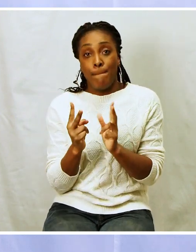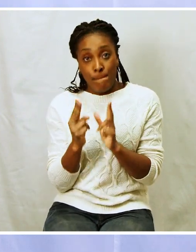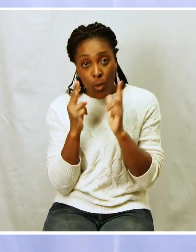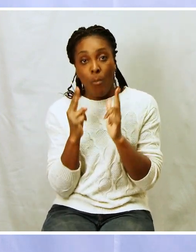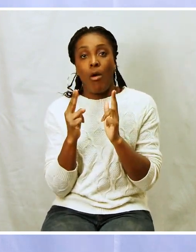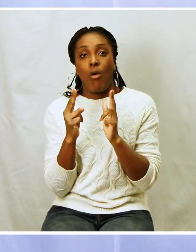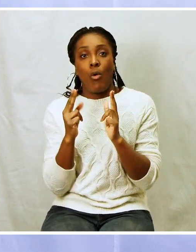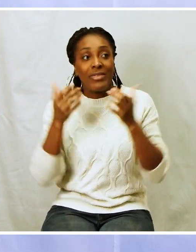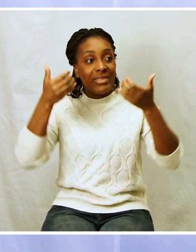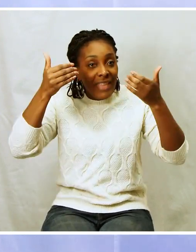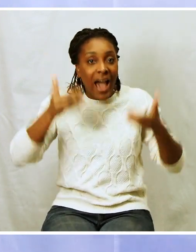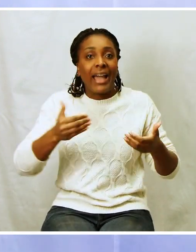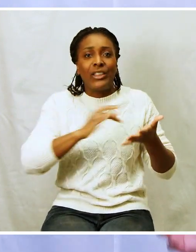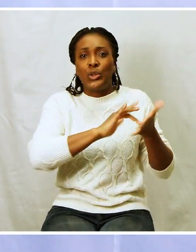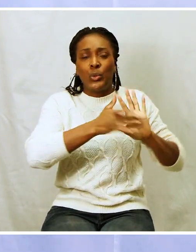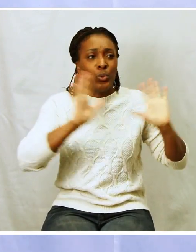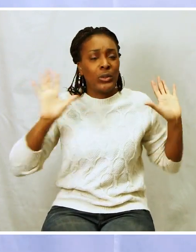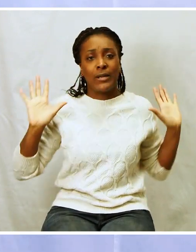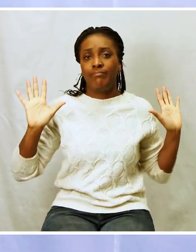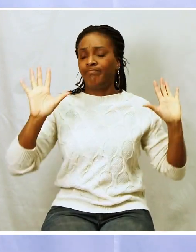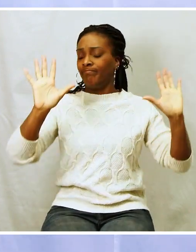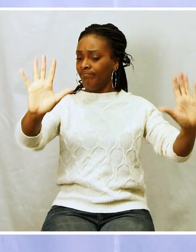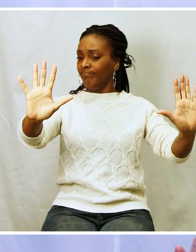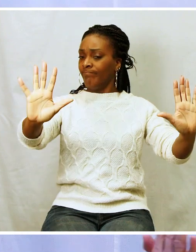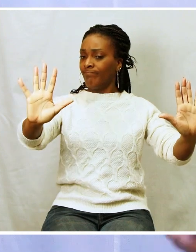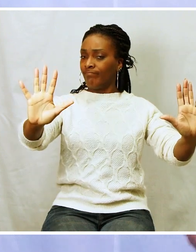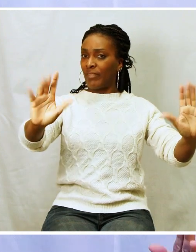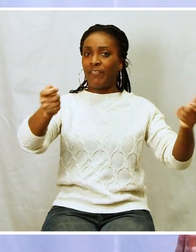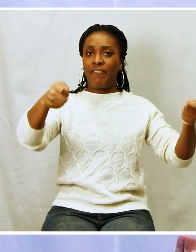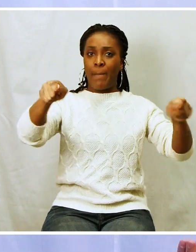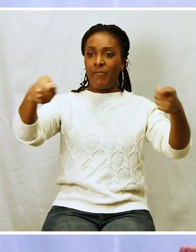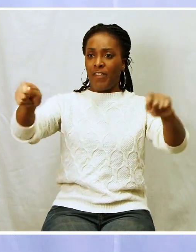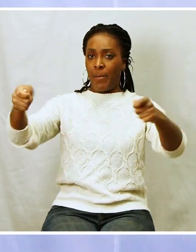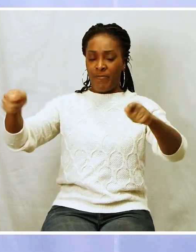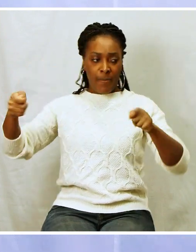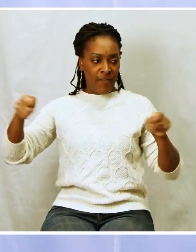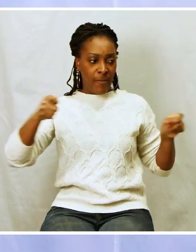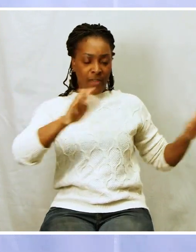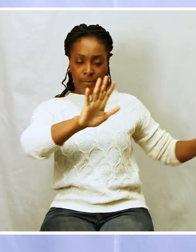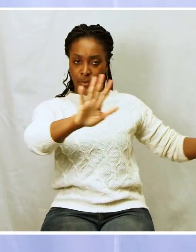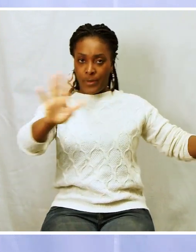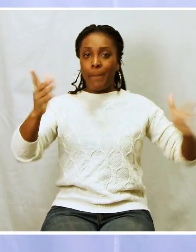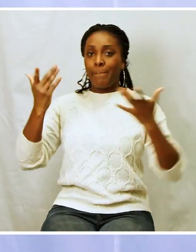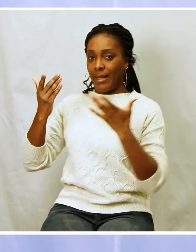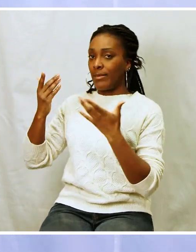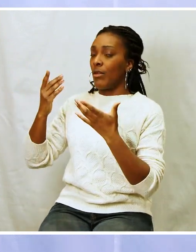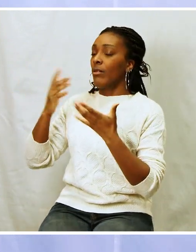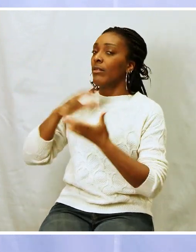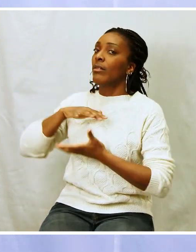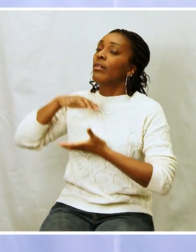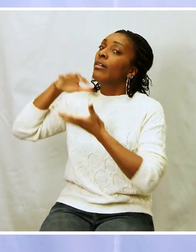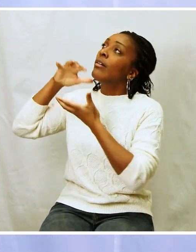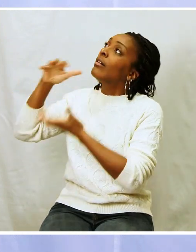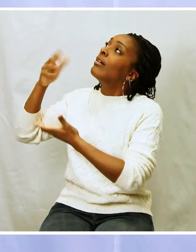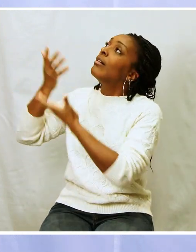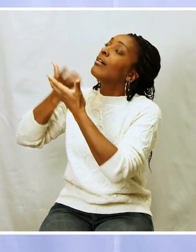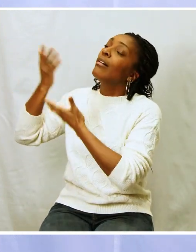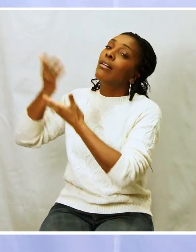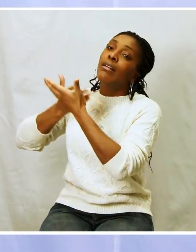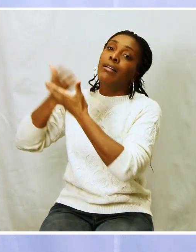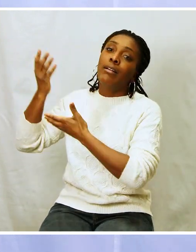ces temps où on prend du recul, on se met à part et on fait comme un face-à-face avec Dieu à dire « là, il faut que je dépose ce qui pèse sur mes